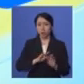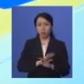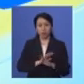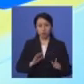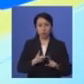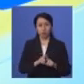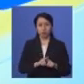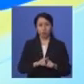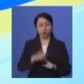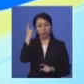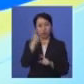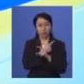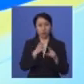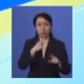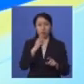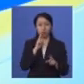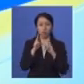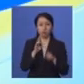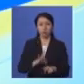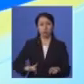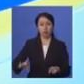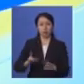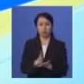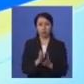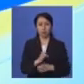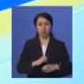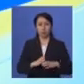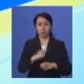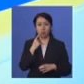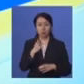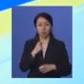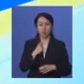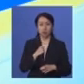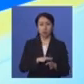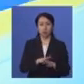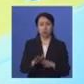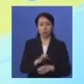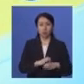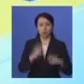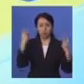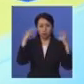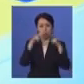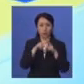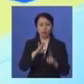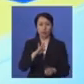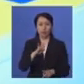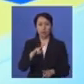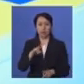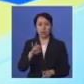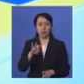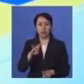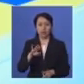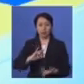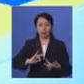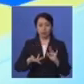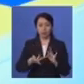эту информацию озвучили на брифинге региональной службы коммуникаций как отметил исполняющий обязанности ректора вуза ербол и сакаев на